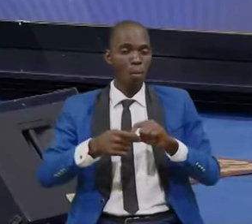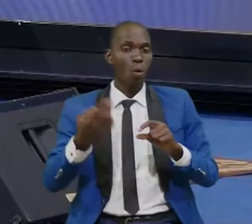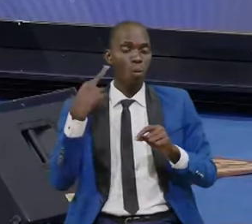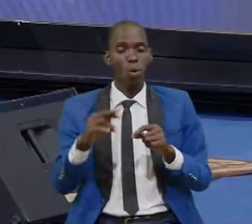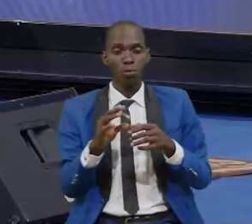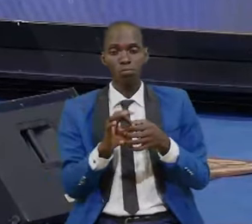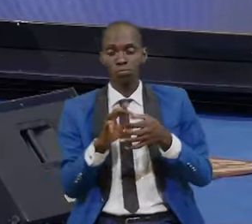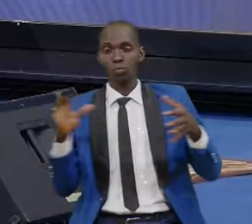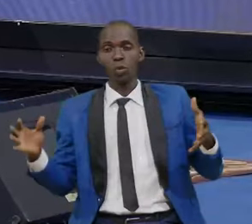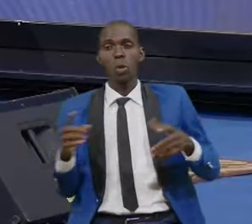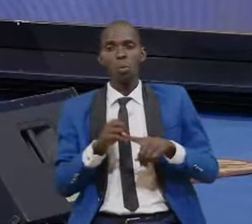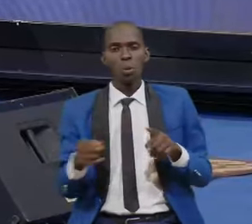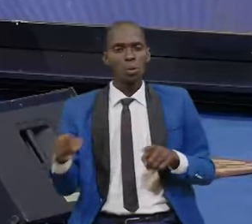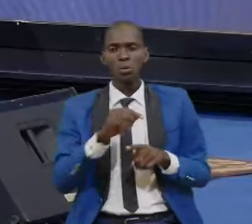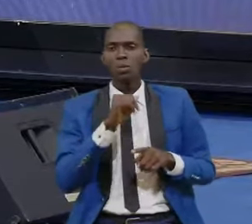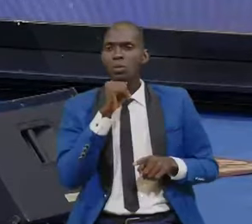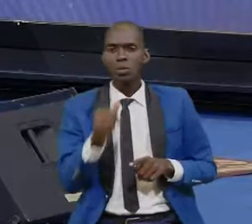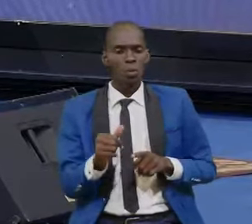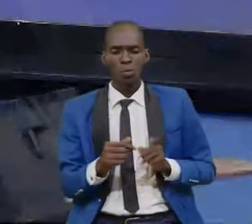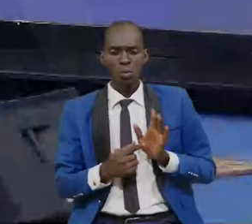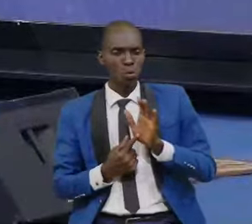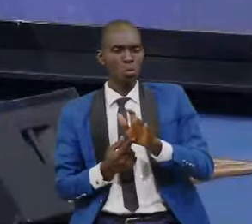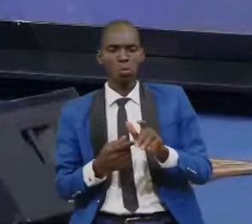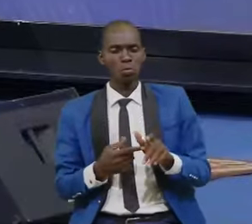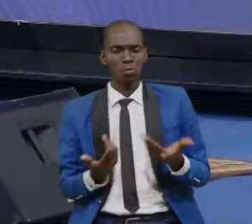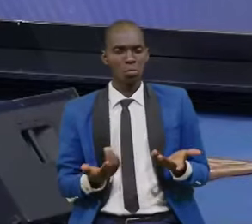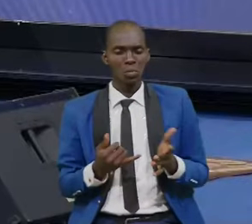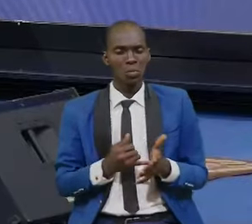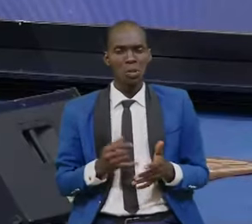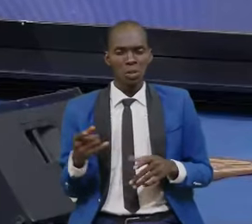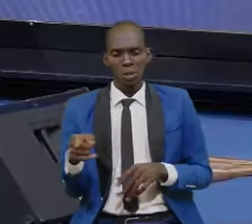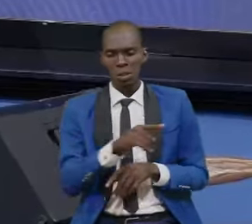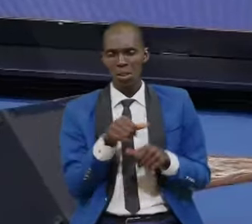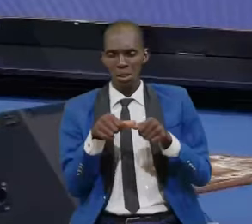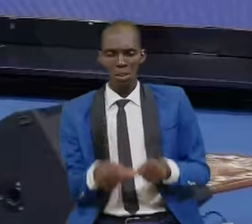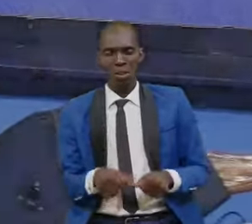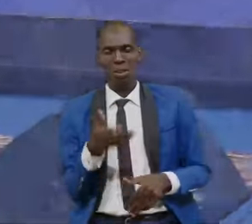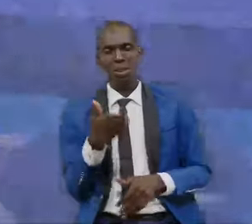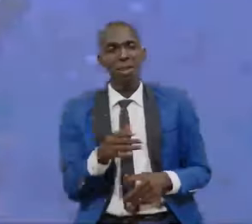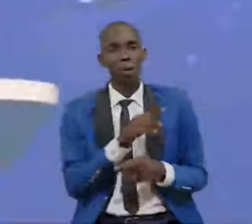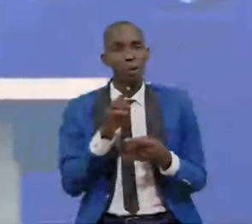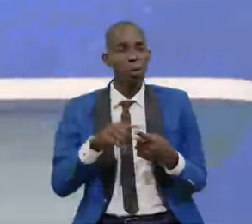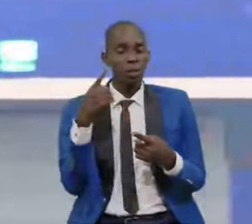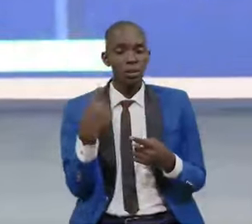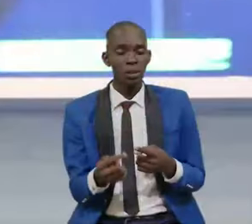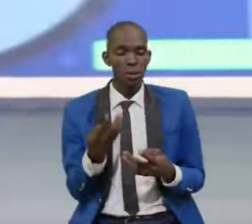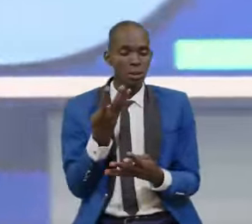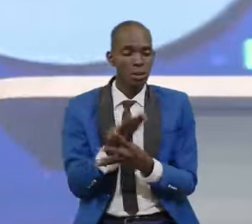ils n'ont pas manifesté, ils n'ont pas agi, ils sont restés là. Et quand le geôlier est